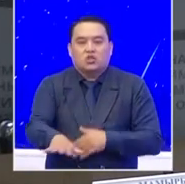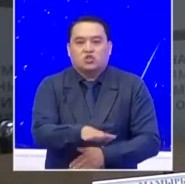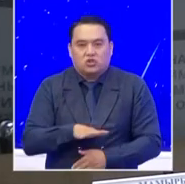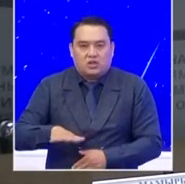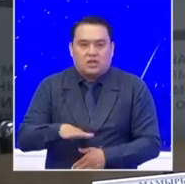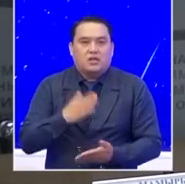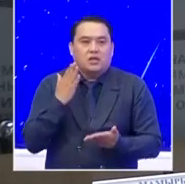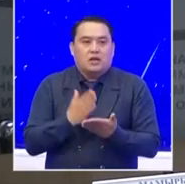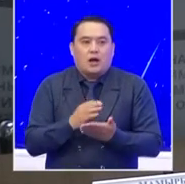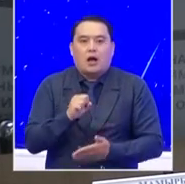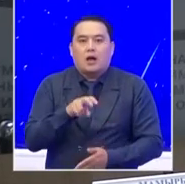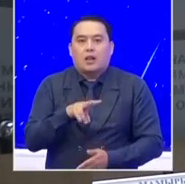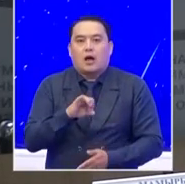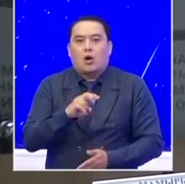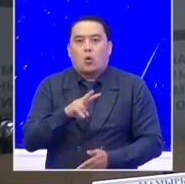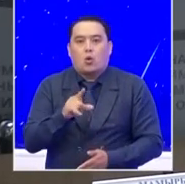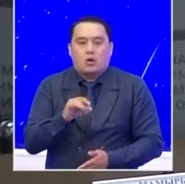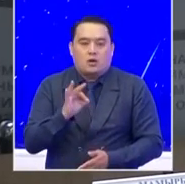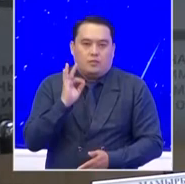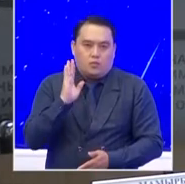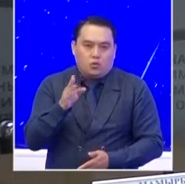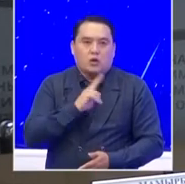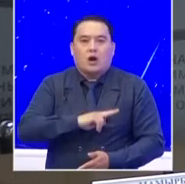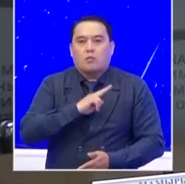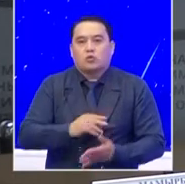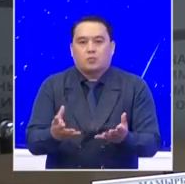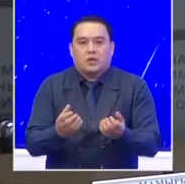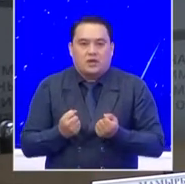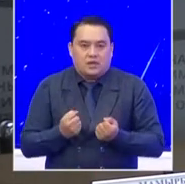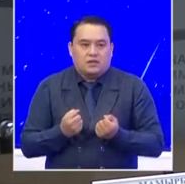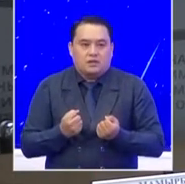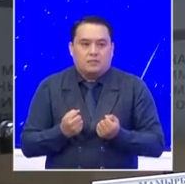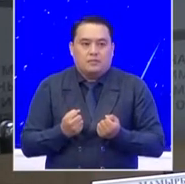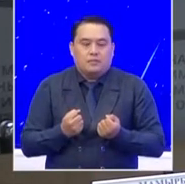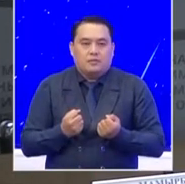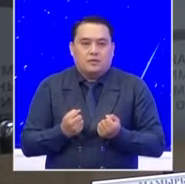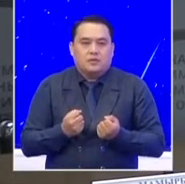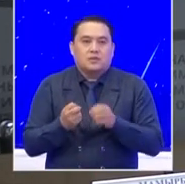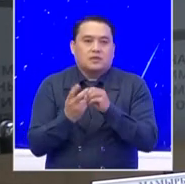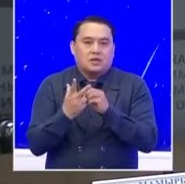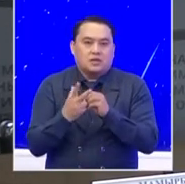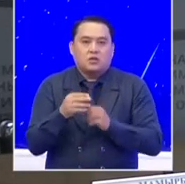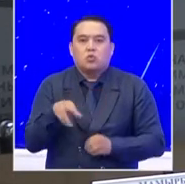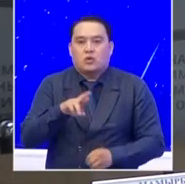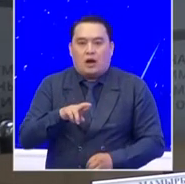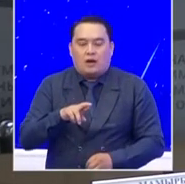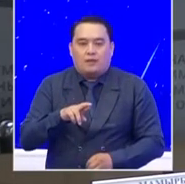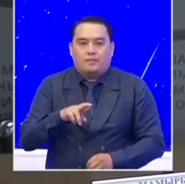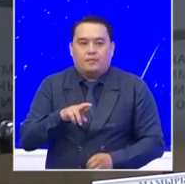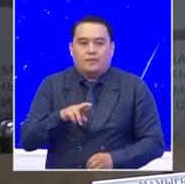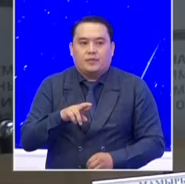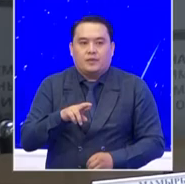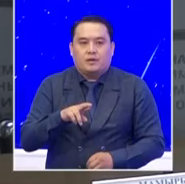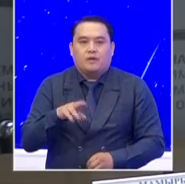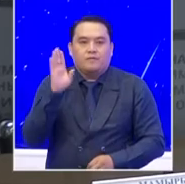побережья, касательные Алакули, будут работать они с приемом посетителей с 13 июня. Значит, к тому